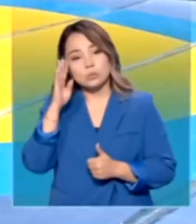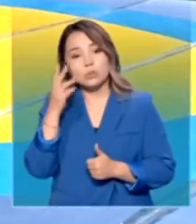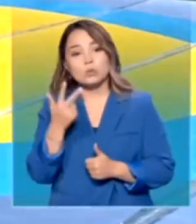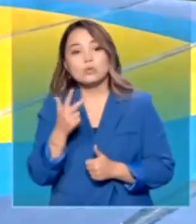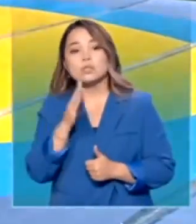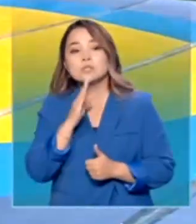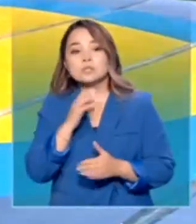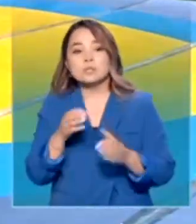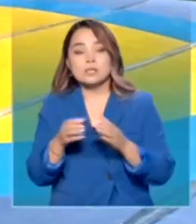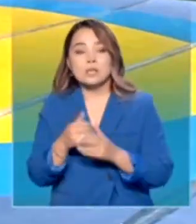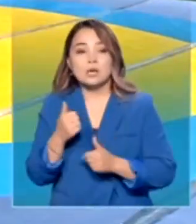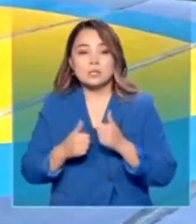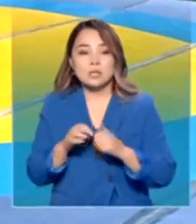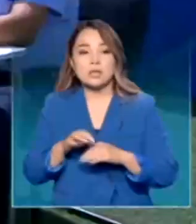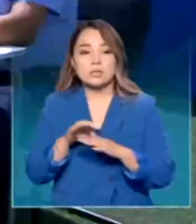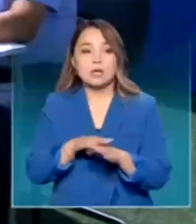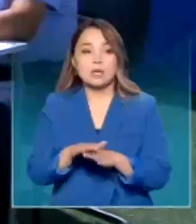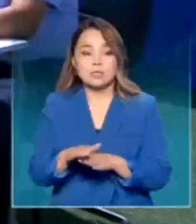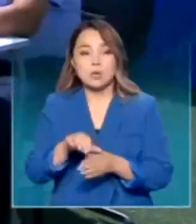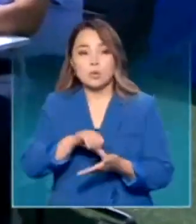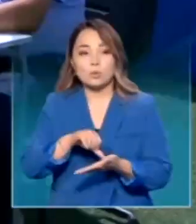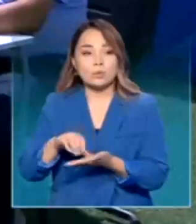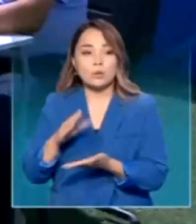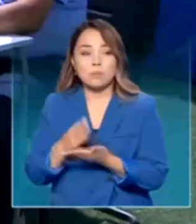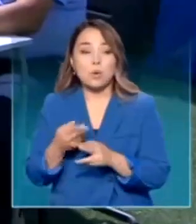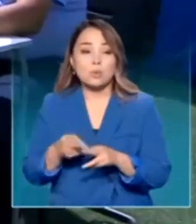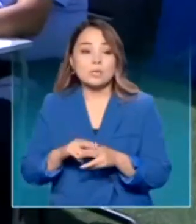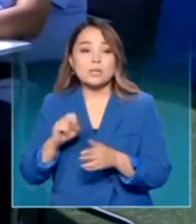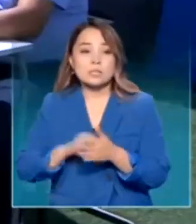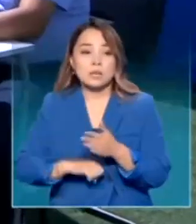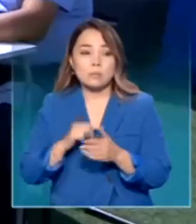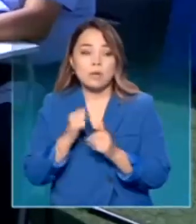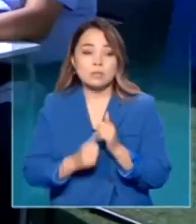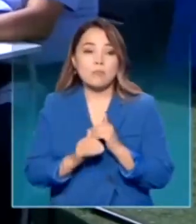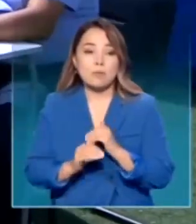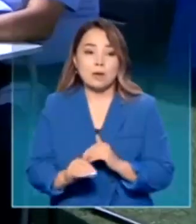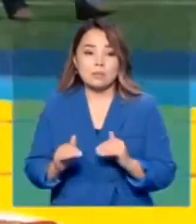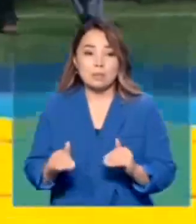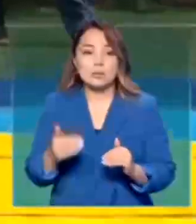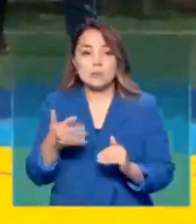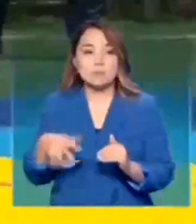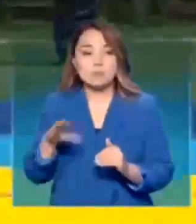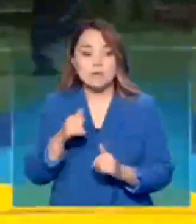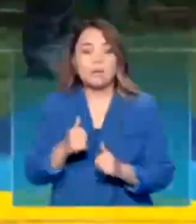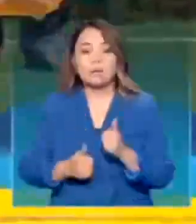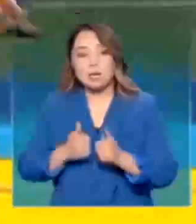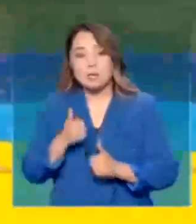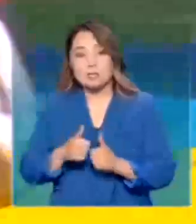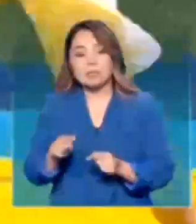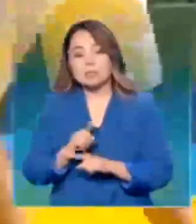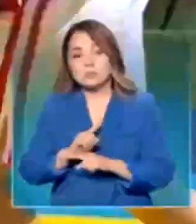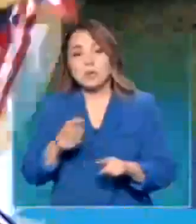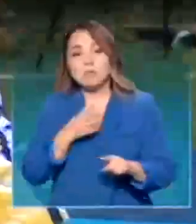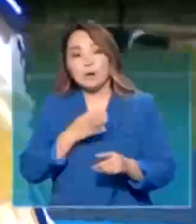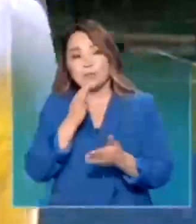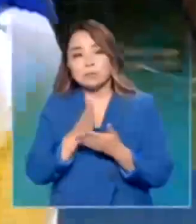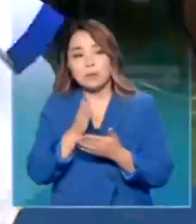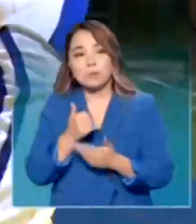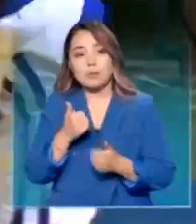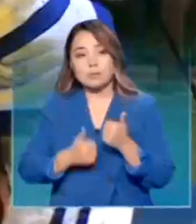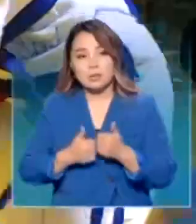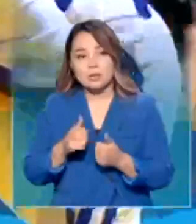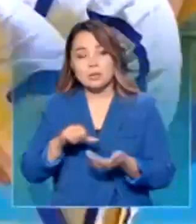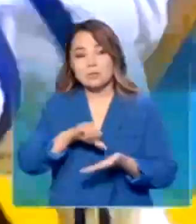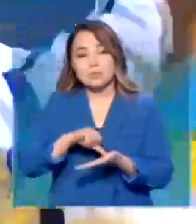жасақталған турнир командалық жүйе бойынша өтті. Сол себептен де әр балуанның жеңісі маңызды болды. Тартысқа толы болған боз